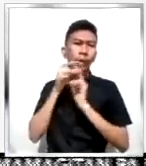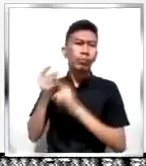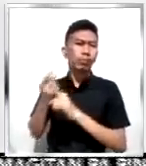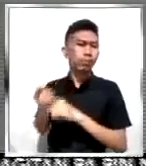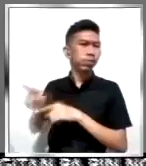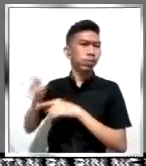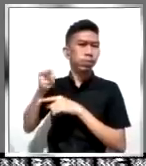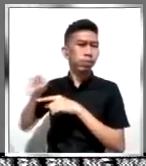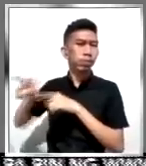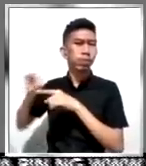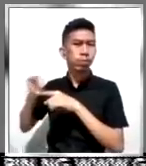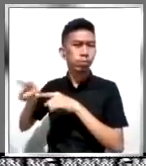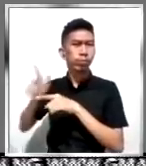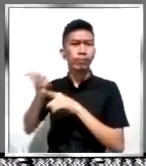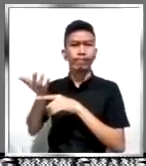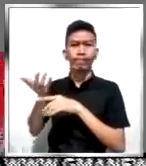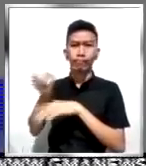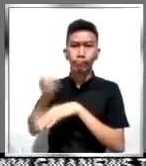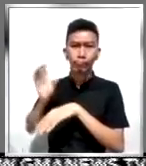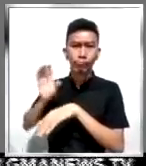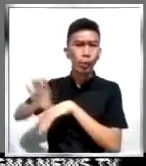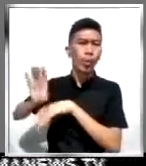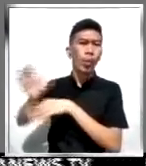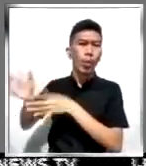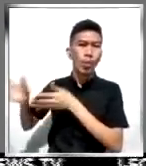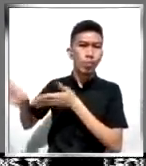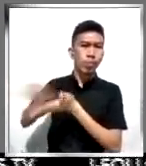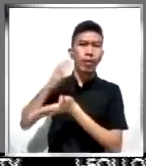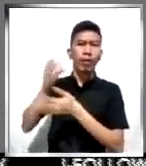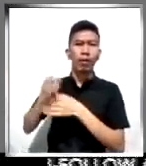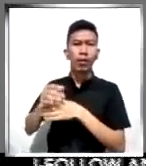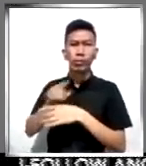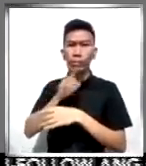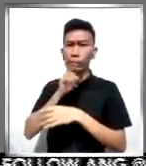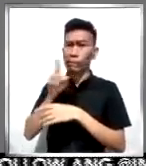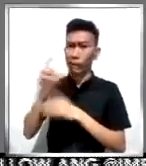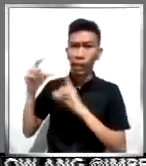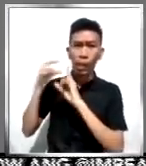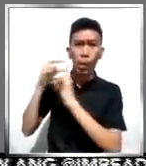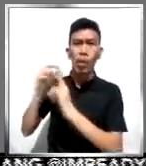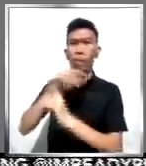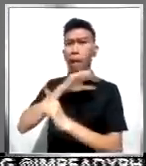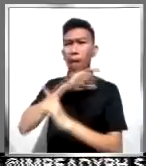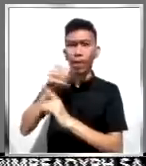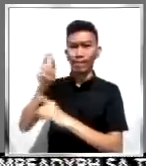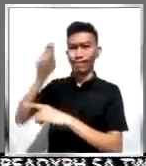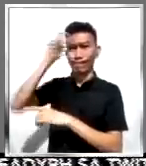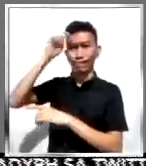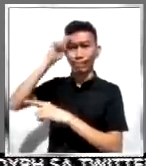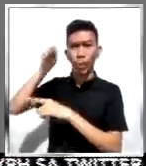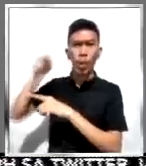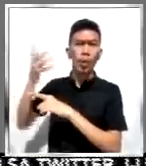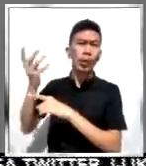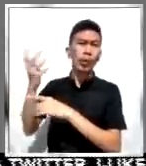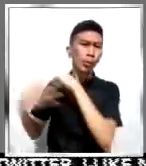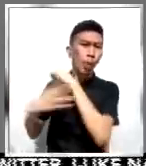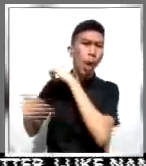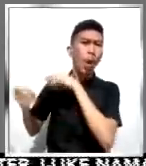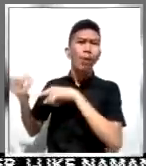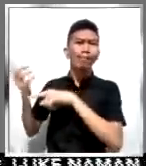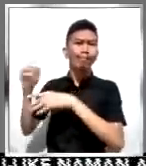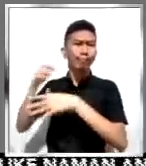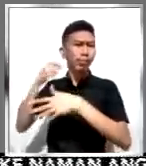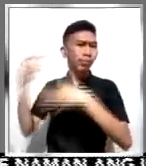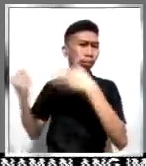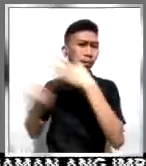kanya. Sabihan ka pa ng baboy, tanga. Pinanganak ang hampas lupa. Lahat po ng pangit na salita. May police